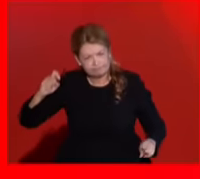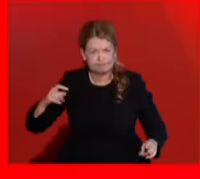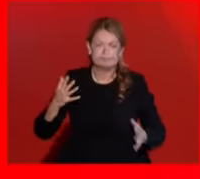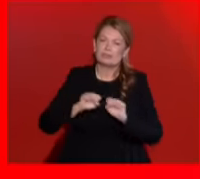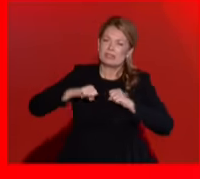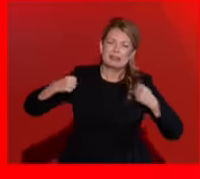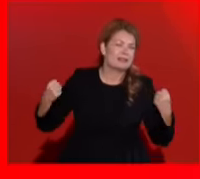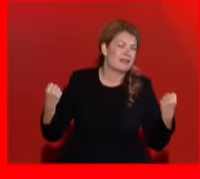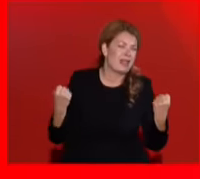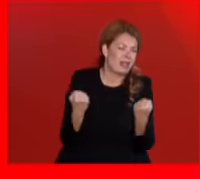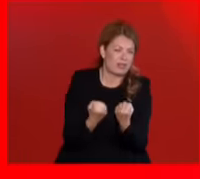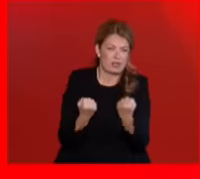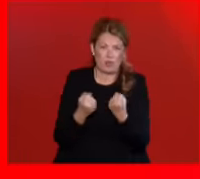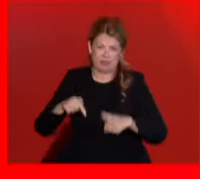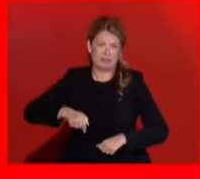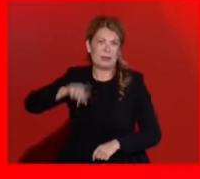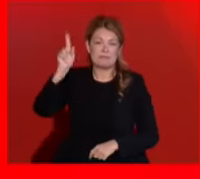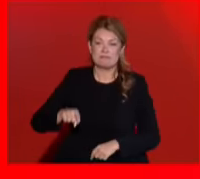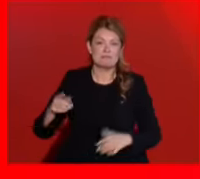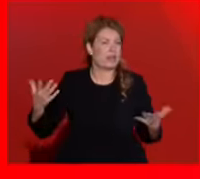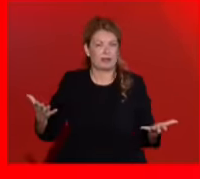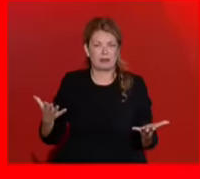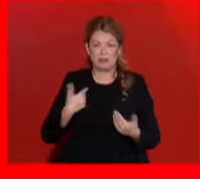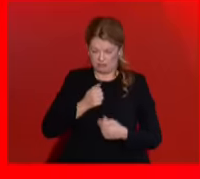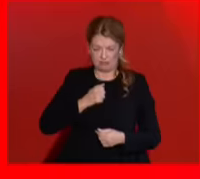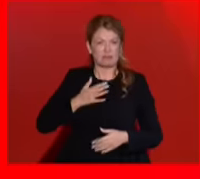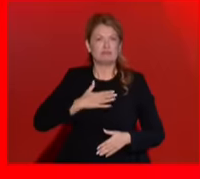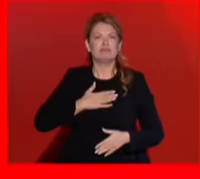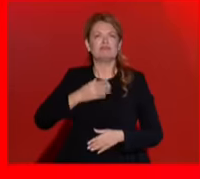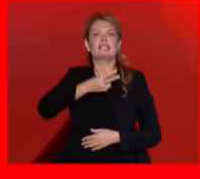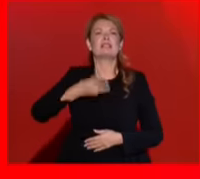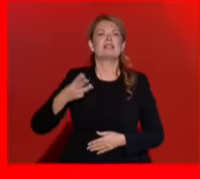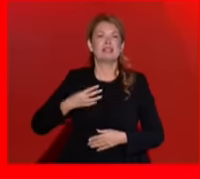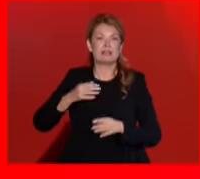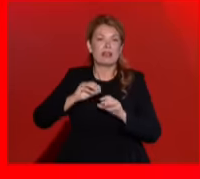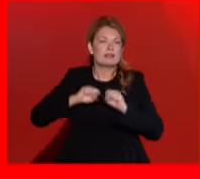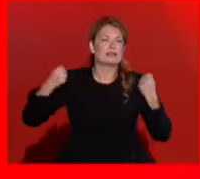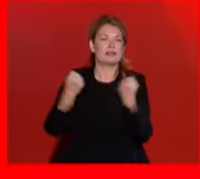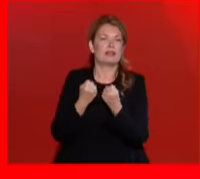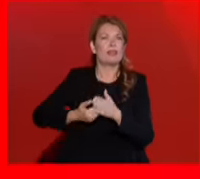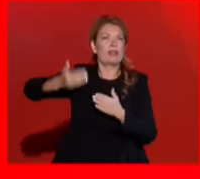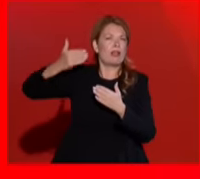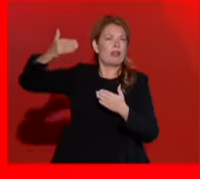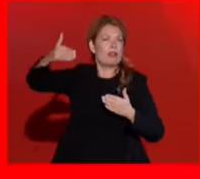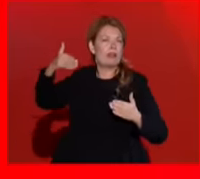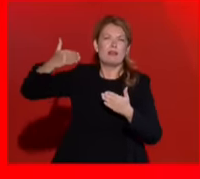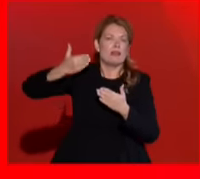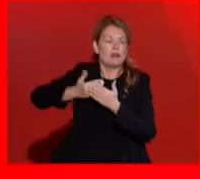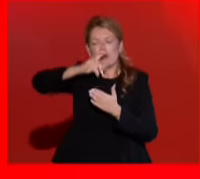συνέδρια από τα οποία, δικά μας συνέδρια από τα οποία, κρίνονταν και η τύχη της